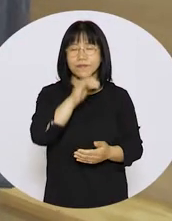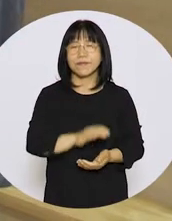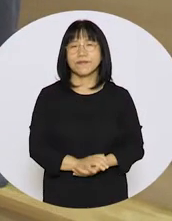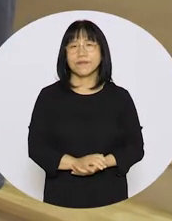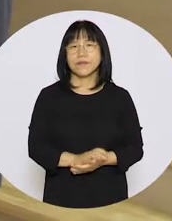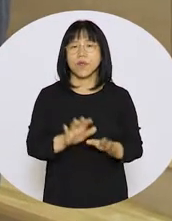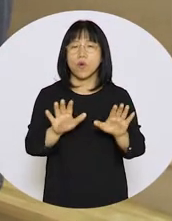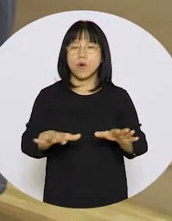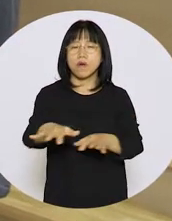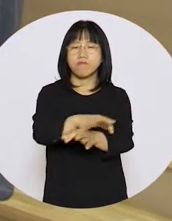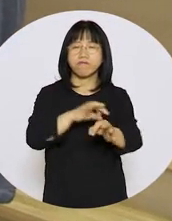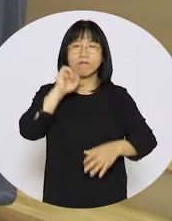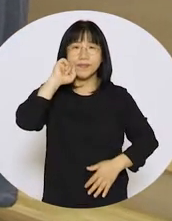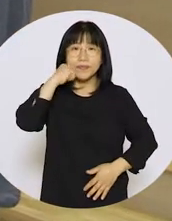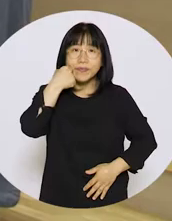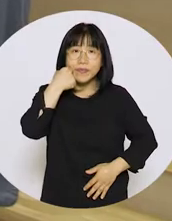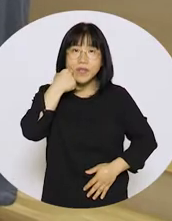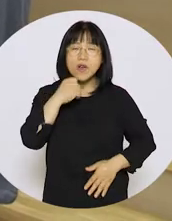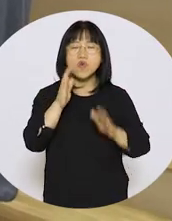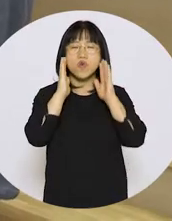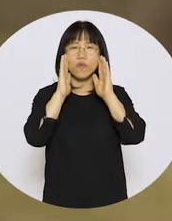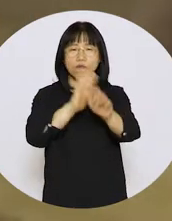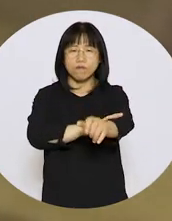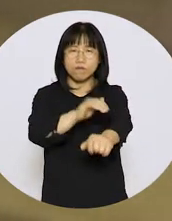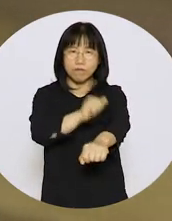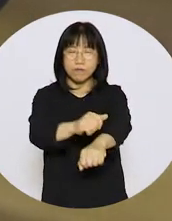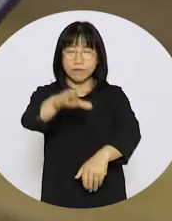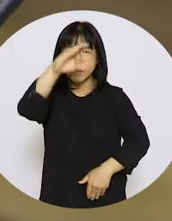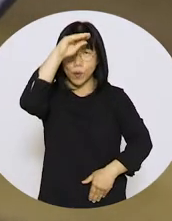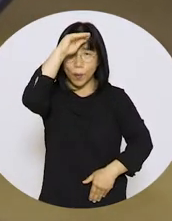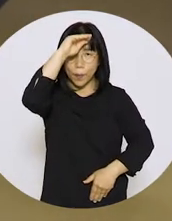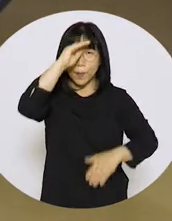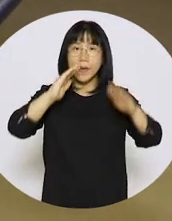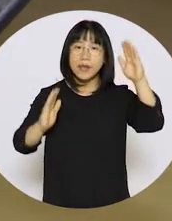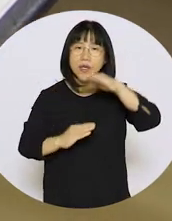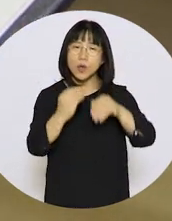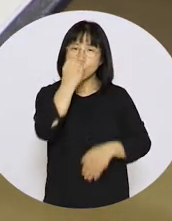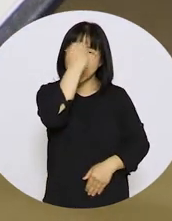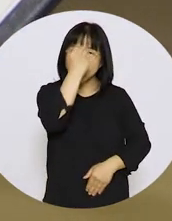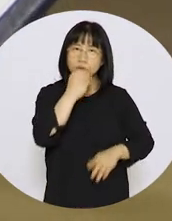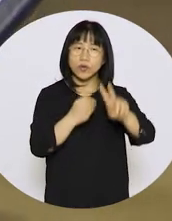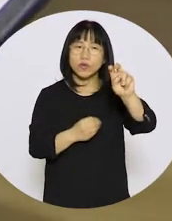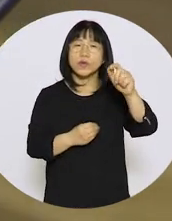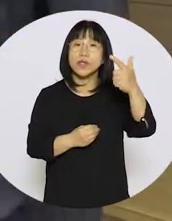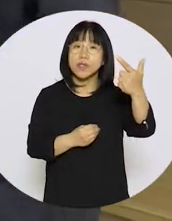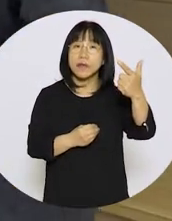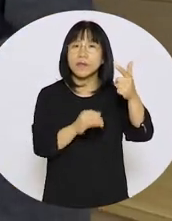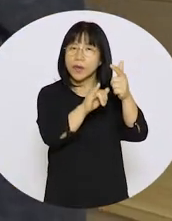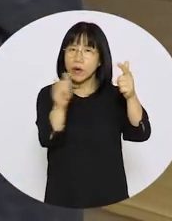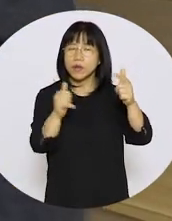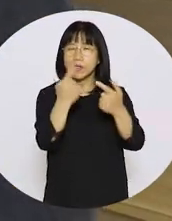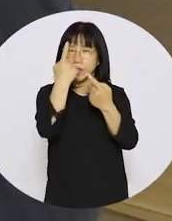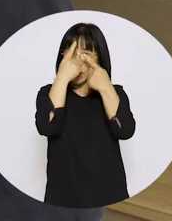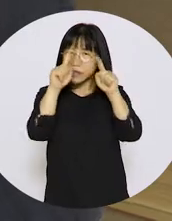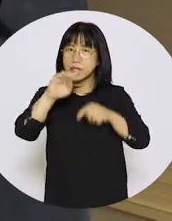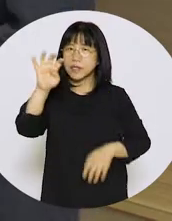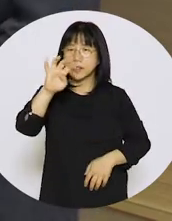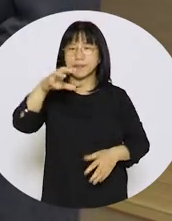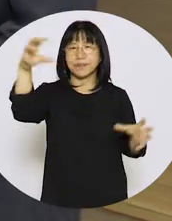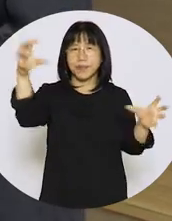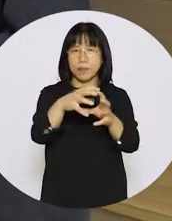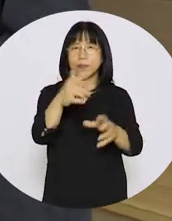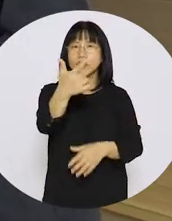올해는 어려운 환경에서도 학업성적이 우수하고 타의 모범이 되는 지역 내 고등학생 26명 대학생